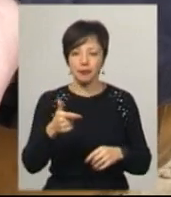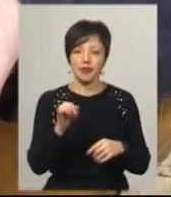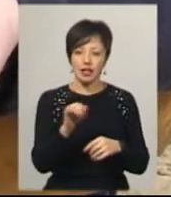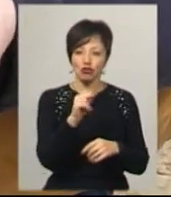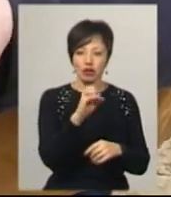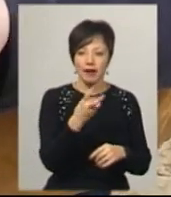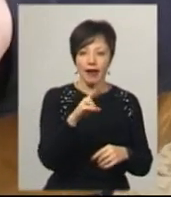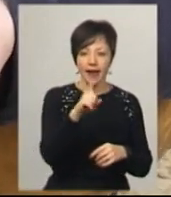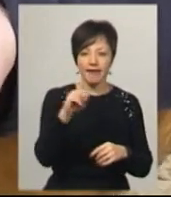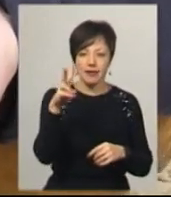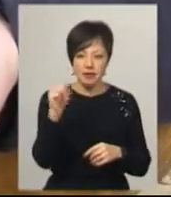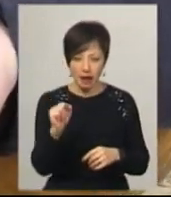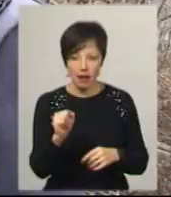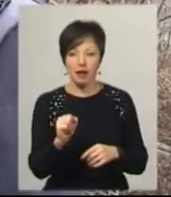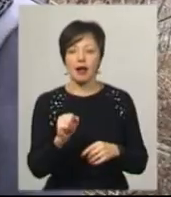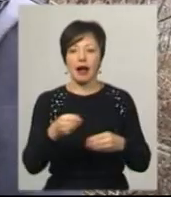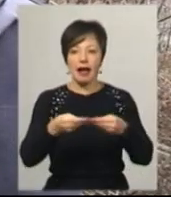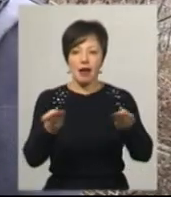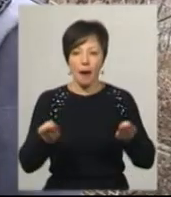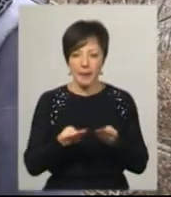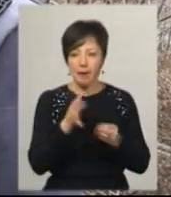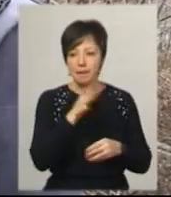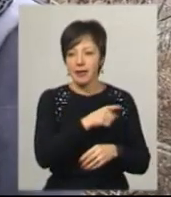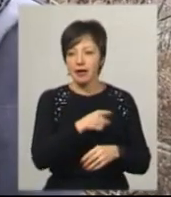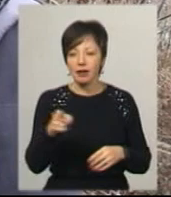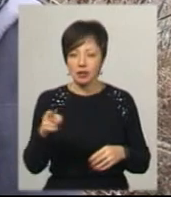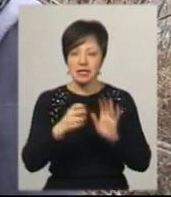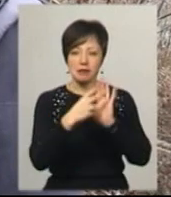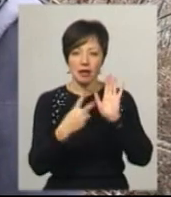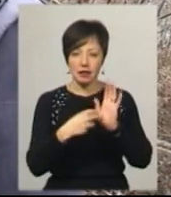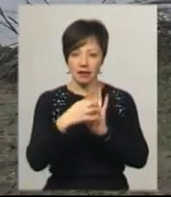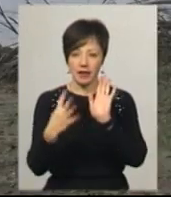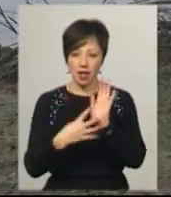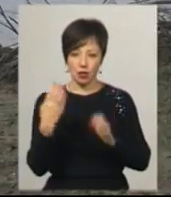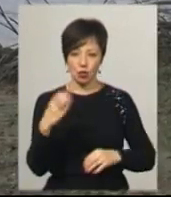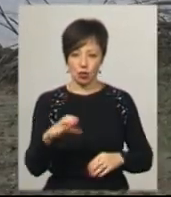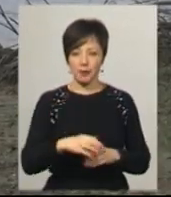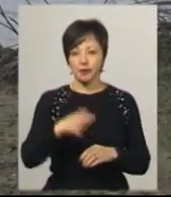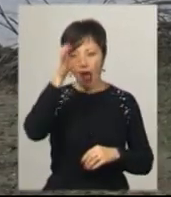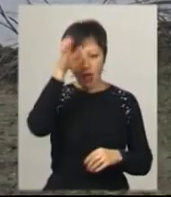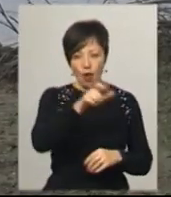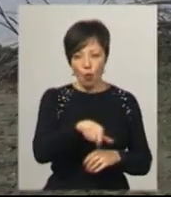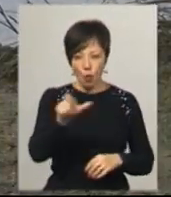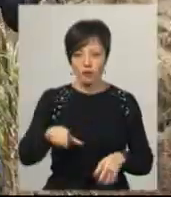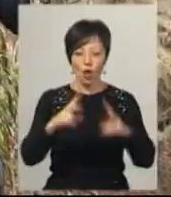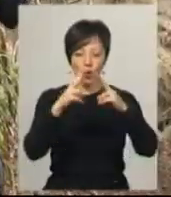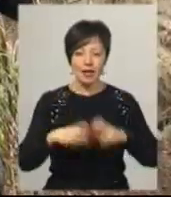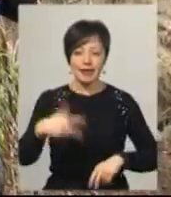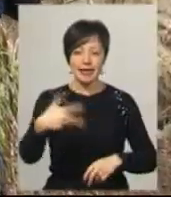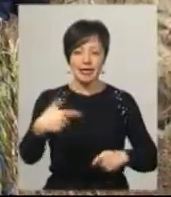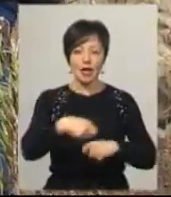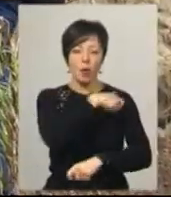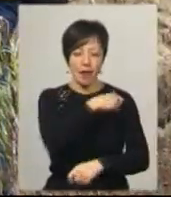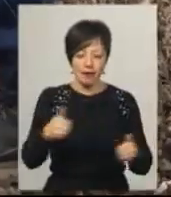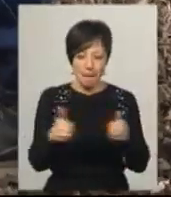достатньо подужно представлений період ранньомодерного часу, це 17-19 століття. Науковці дослідили 30 кілометрів